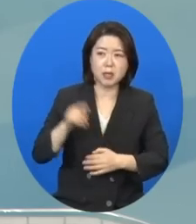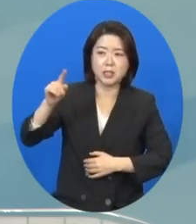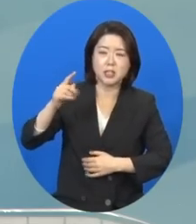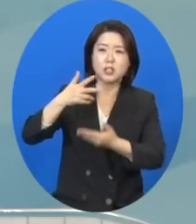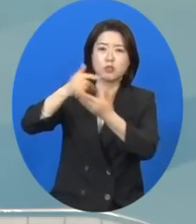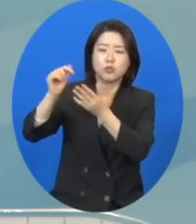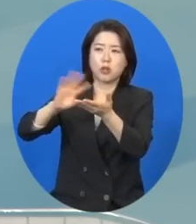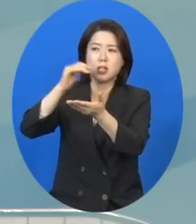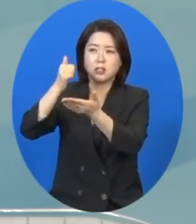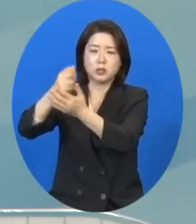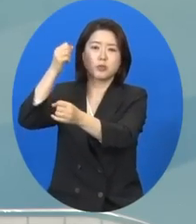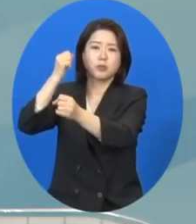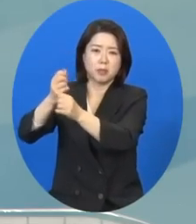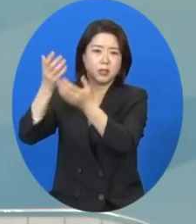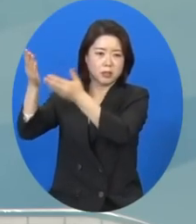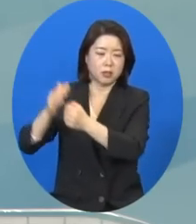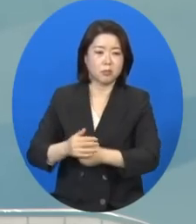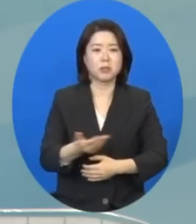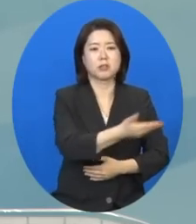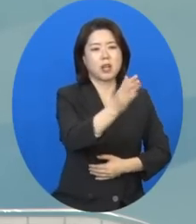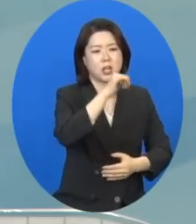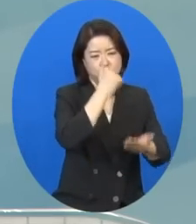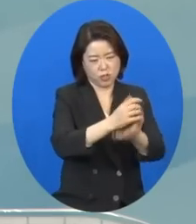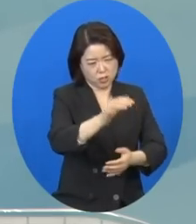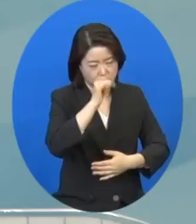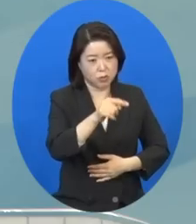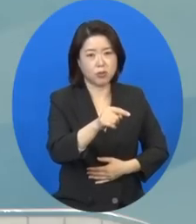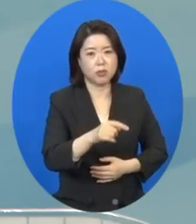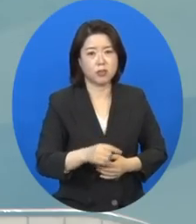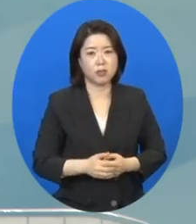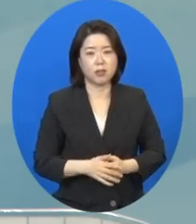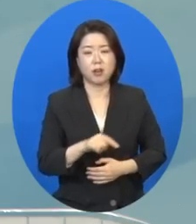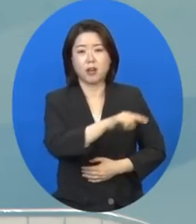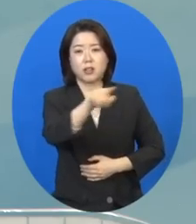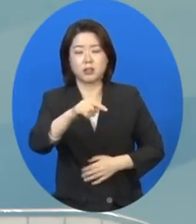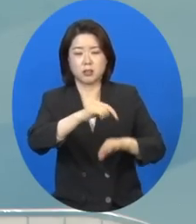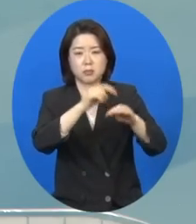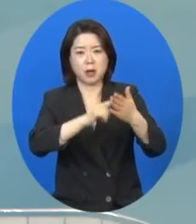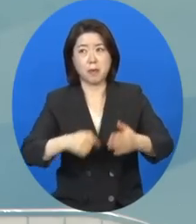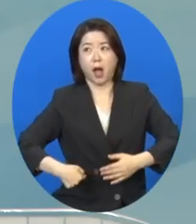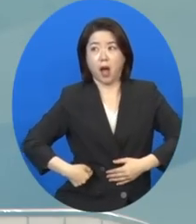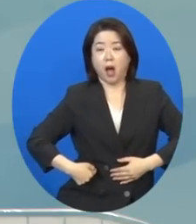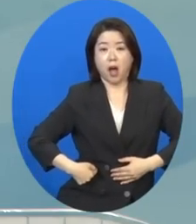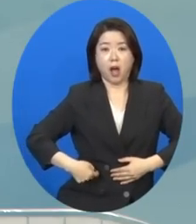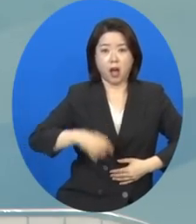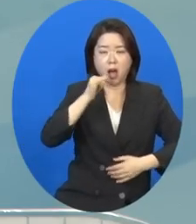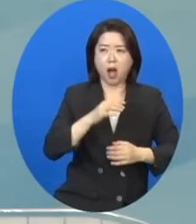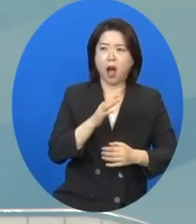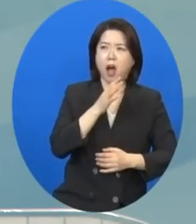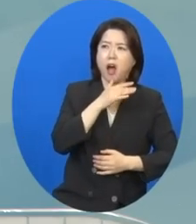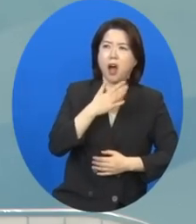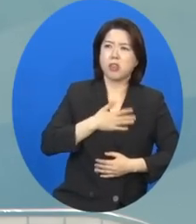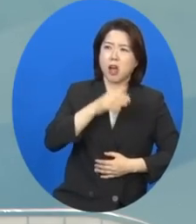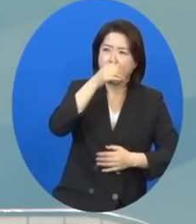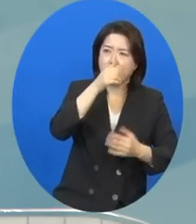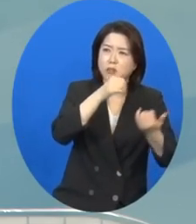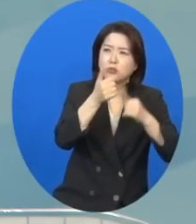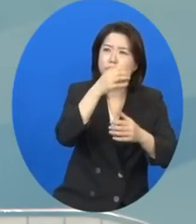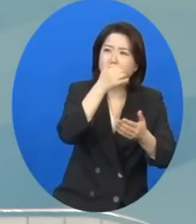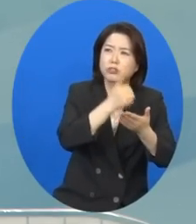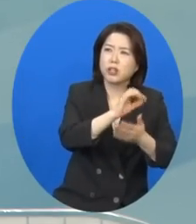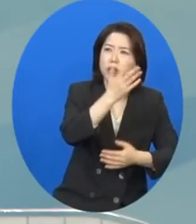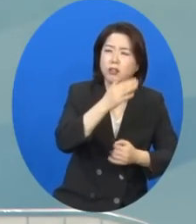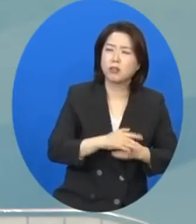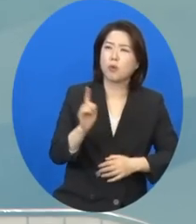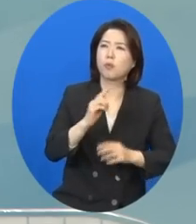삼으셨습니다 당신들은 유죄입니다 그랬을 때 이들이여 마음에 찔렸어요 우리가 죽을 죄를 지었는데 어떻게 해야